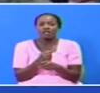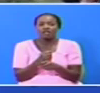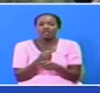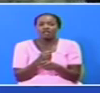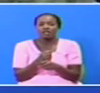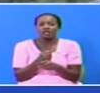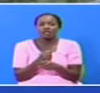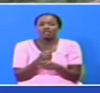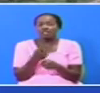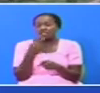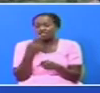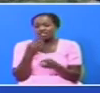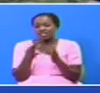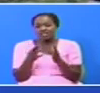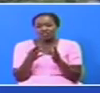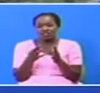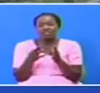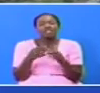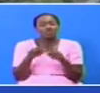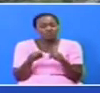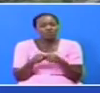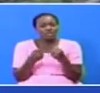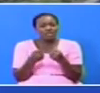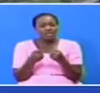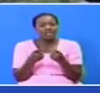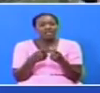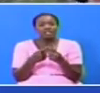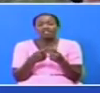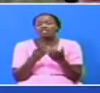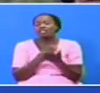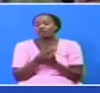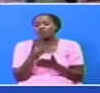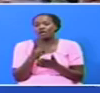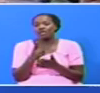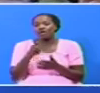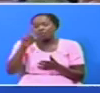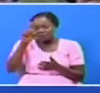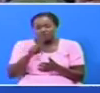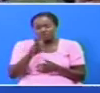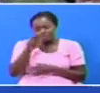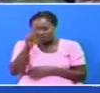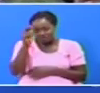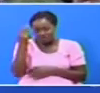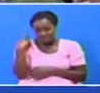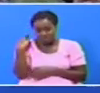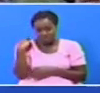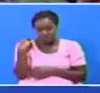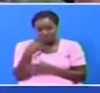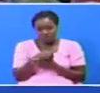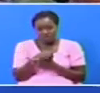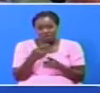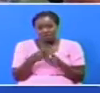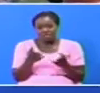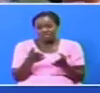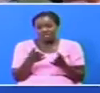to get? Because I had said if this was breached, somebody was going to pay for it. That one I said even yesterday. But you have seen that it was not a